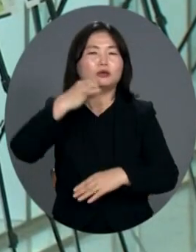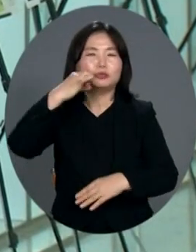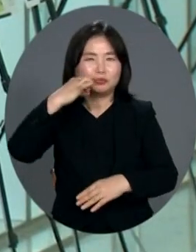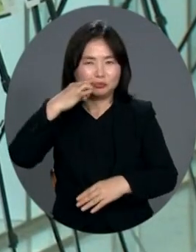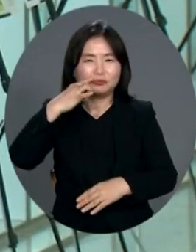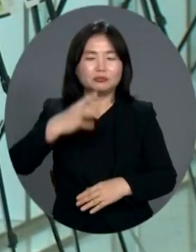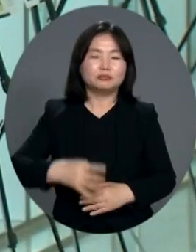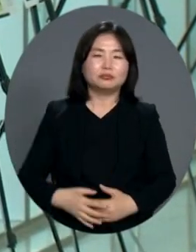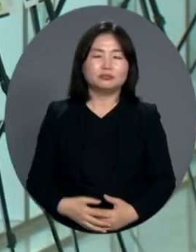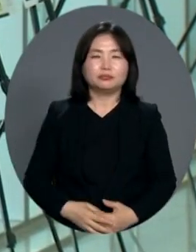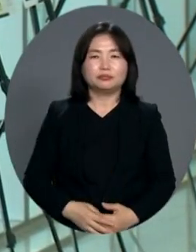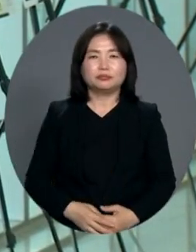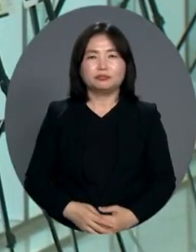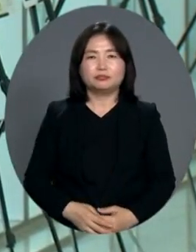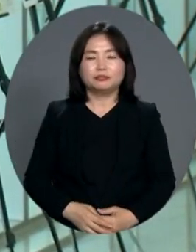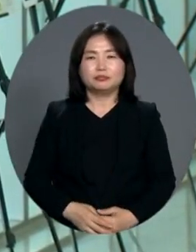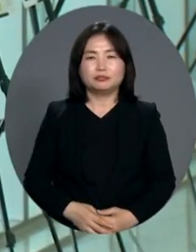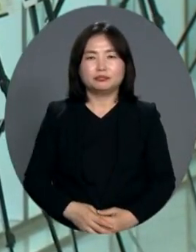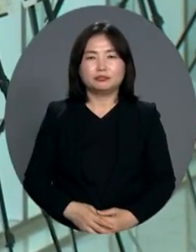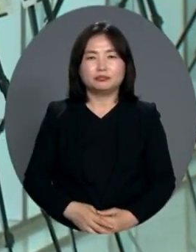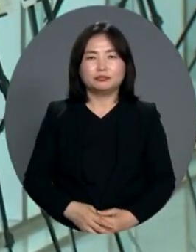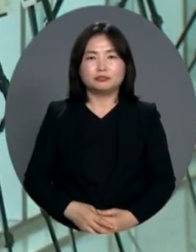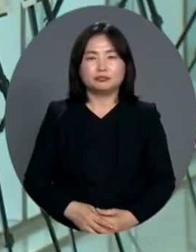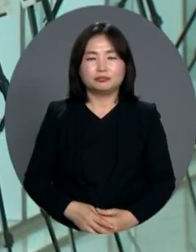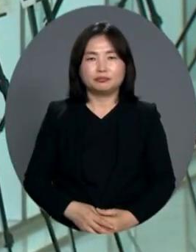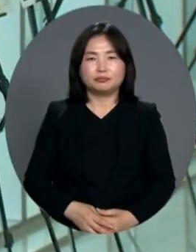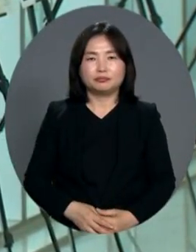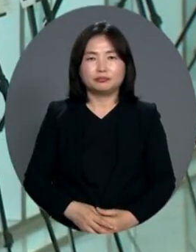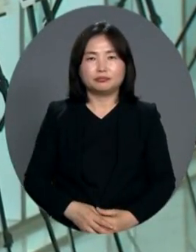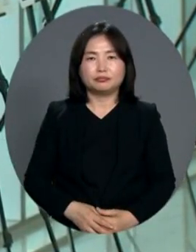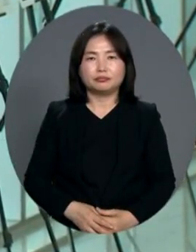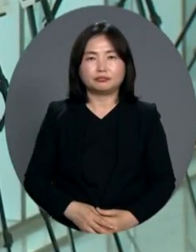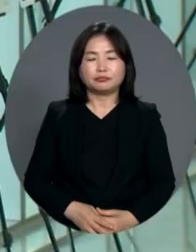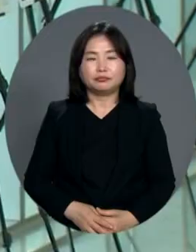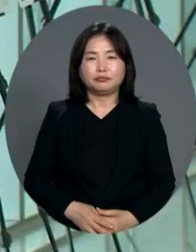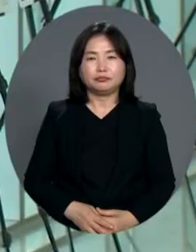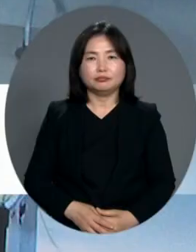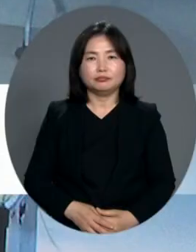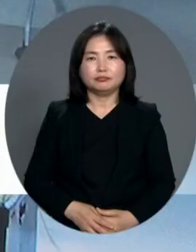관심이 모아지고 있습니다. MBC 뉴스 이규선입니다.